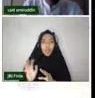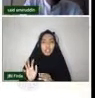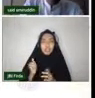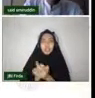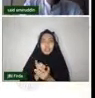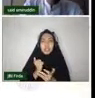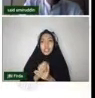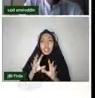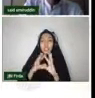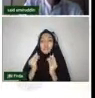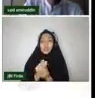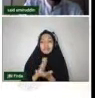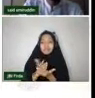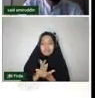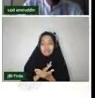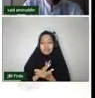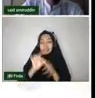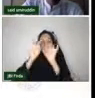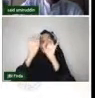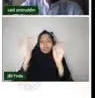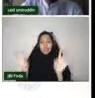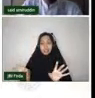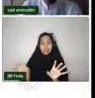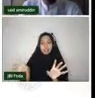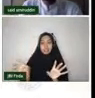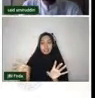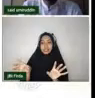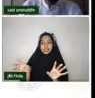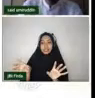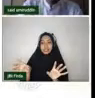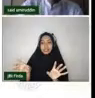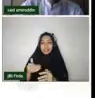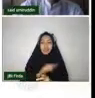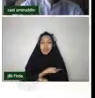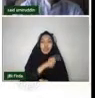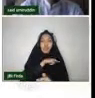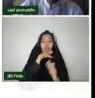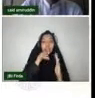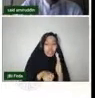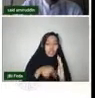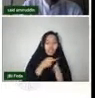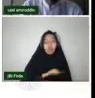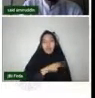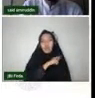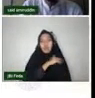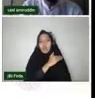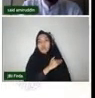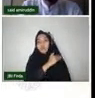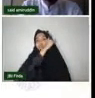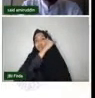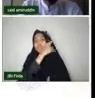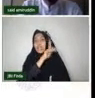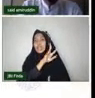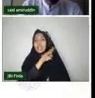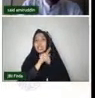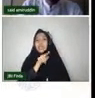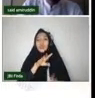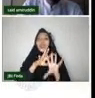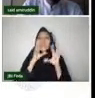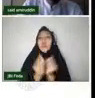itu juga keberagaman yang kita miliki itu. Ada anak katak yang dengan kemampuan rendah, ada anak-anak dengan kemampuan tinggi, itu juga merupakan suatu